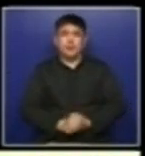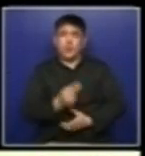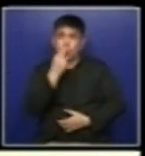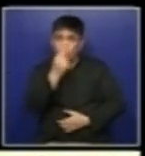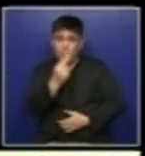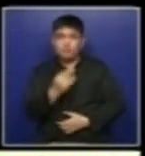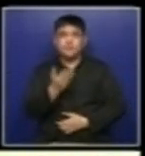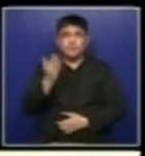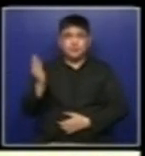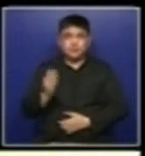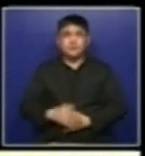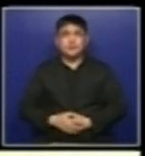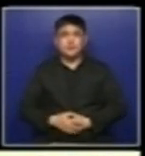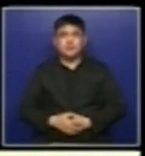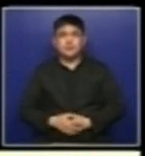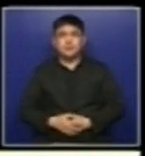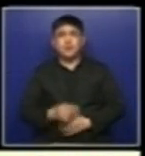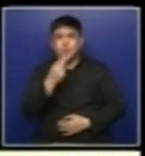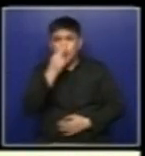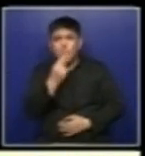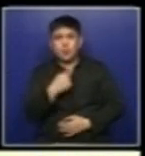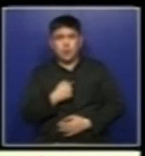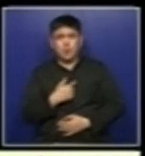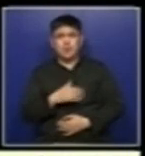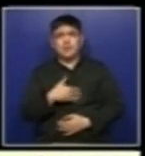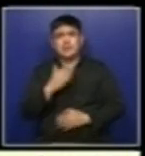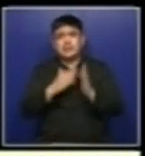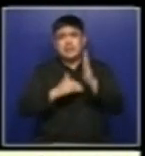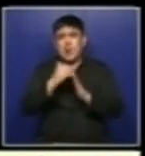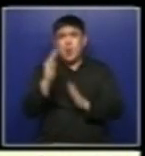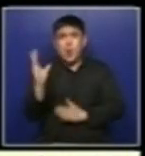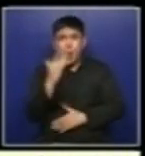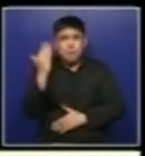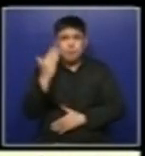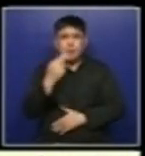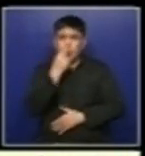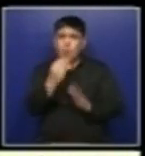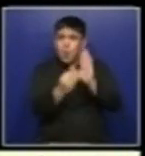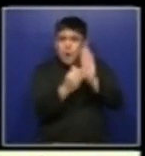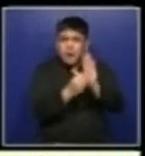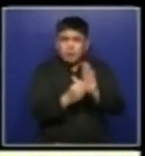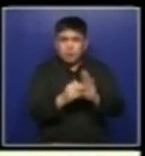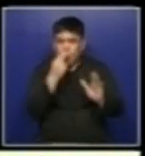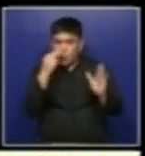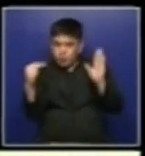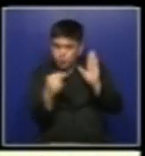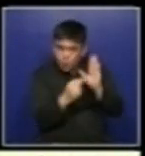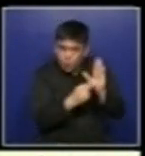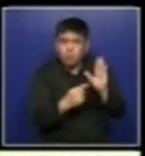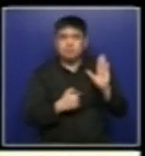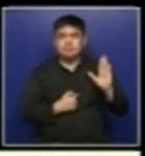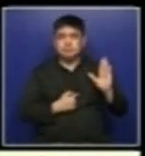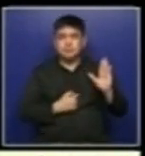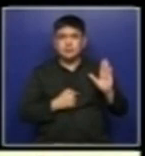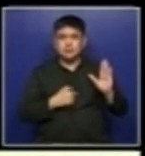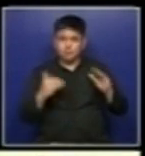ครับ คาสิโนเดี๋ยวนี้เปิดอยู่สีลมกลางกรุงเทพเลยครับนี่ท่านประธานครับซูมมาเลยครับเนี่ยถน